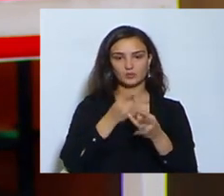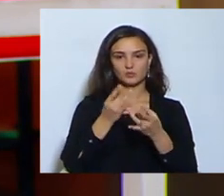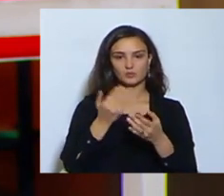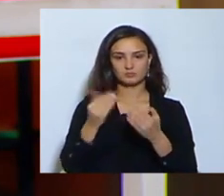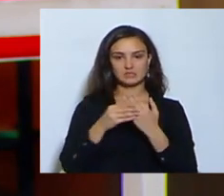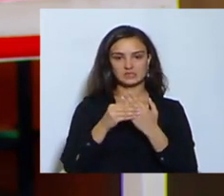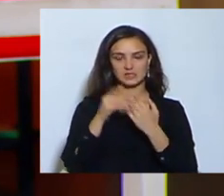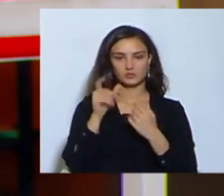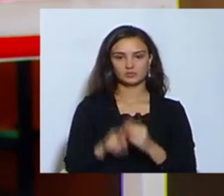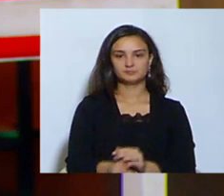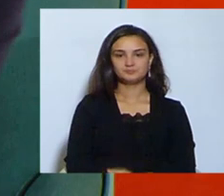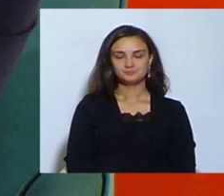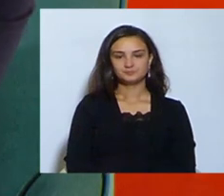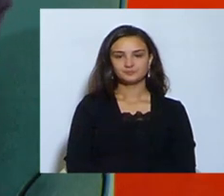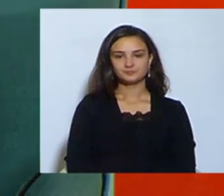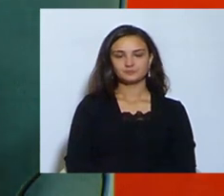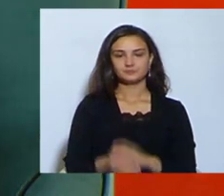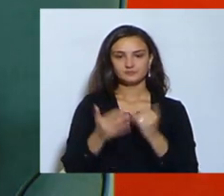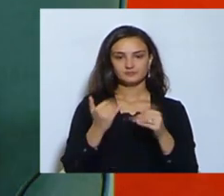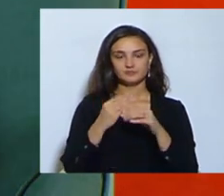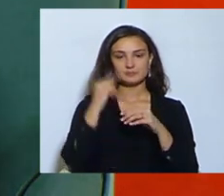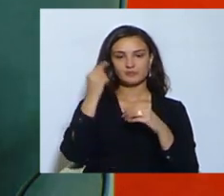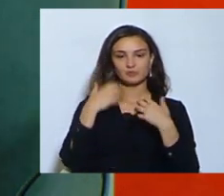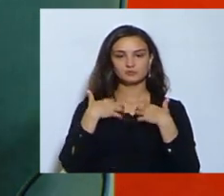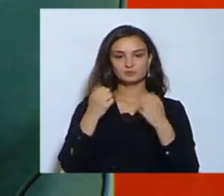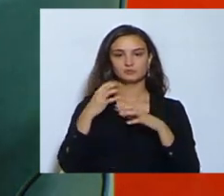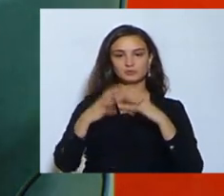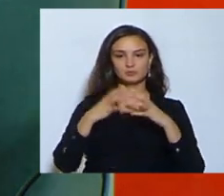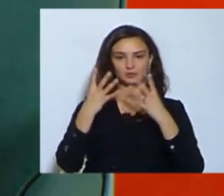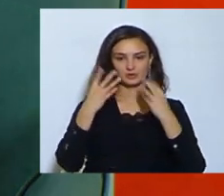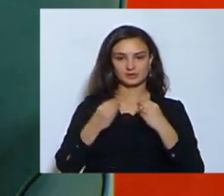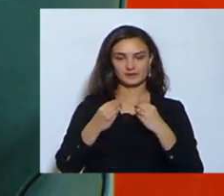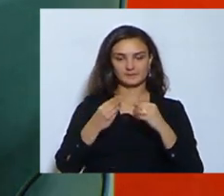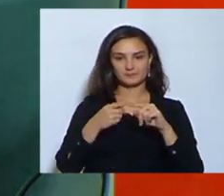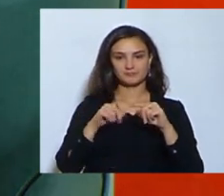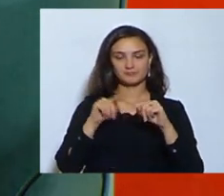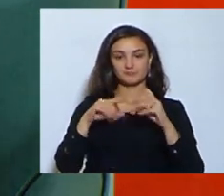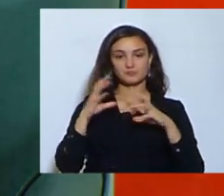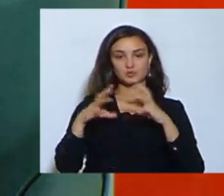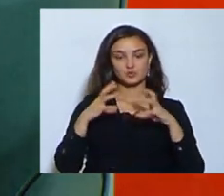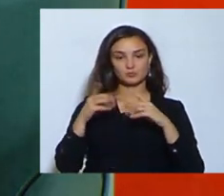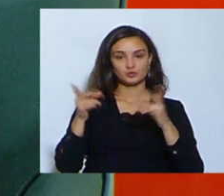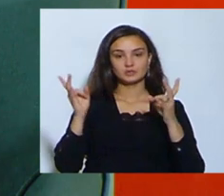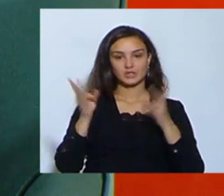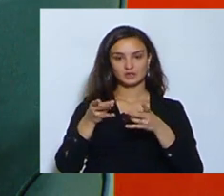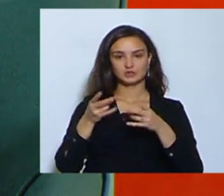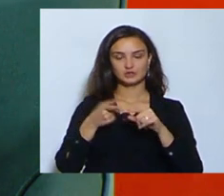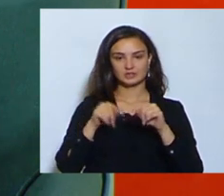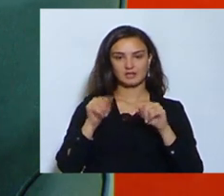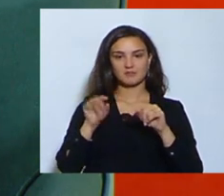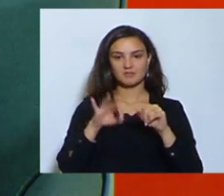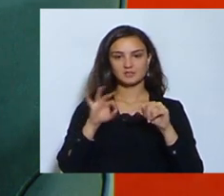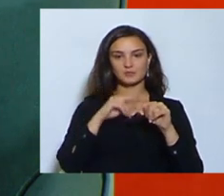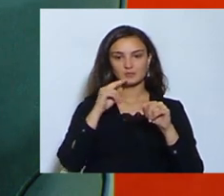მისი სხეული? ესე იგი, დღეს არის ფსიქიკური ჯანმრთელობის მსოფლიო დღე. და როგორც ჩვენ სოფლიოს დაშჭირდა